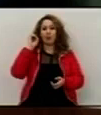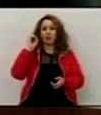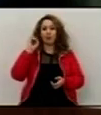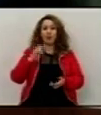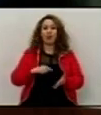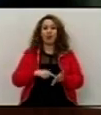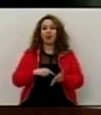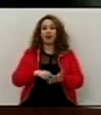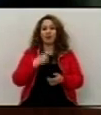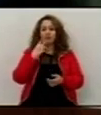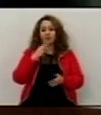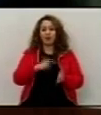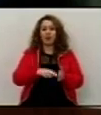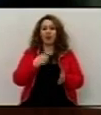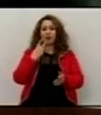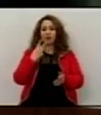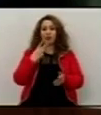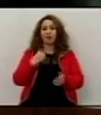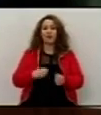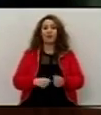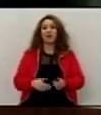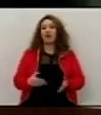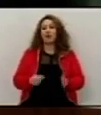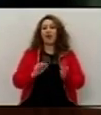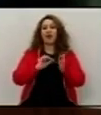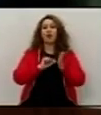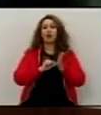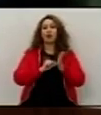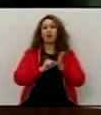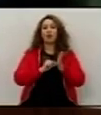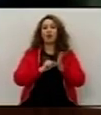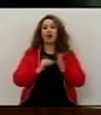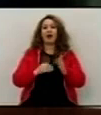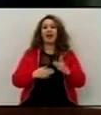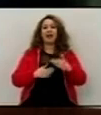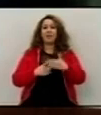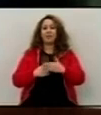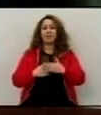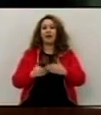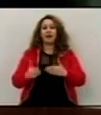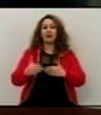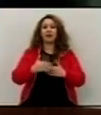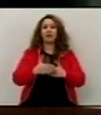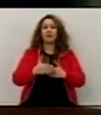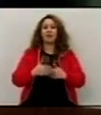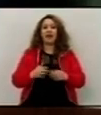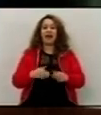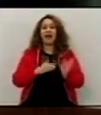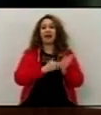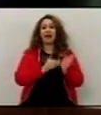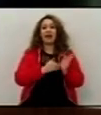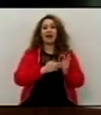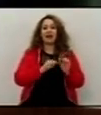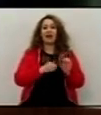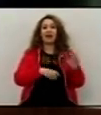ذلك. نقطة أساسية أيضا تعرقل السير الحسن لهذه العملية وهي تسوية العقار الفلاحي مع التطهير، بالإضافة إلى